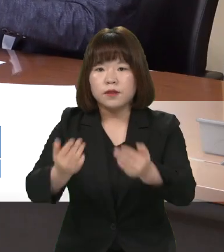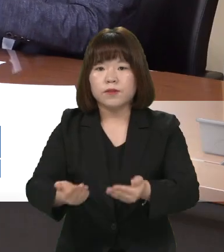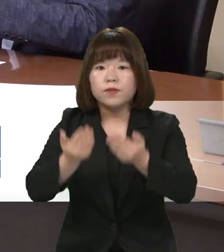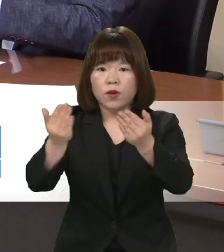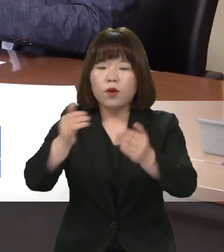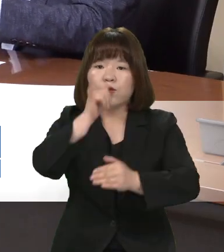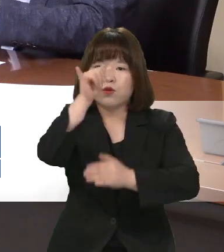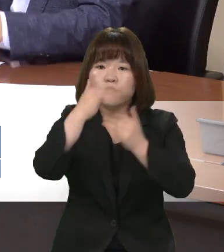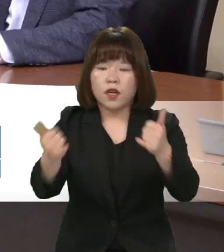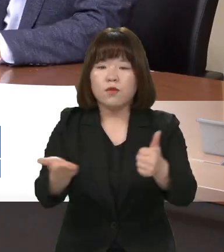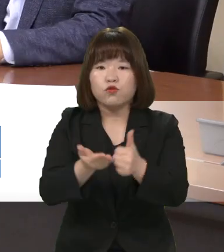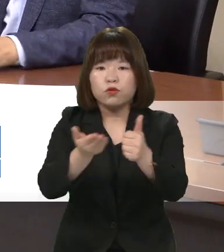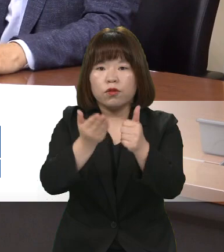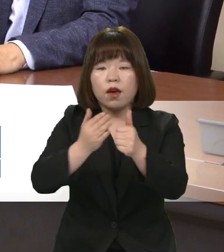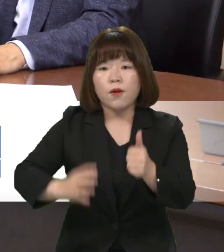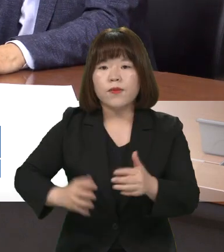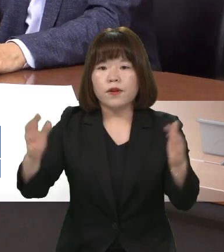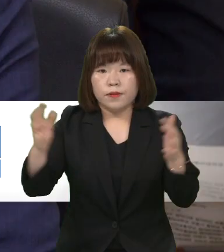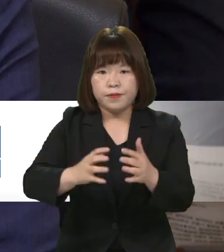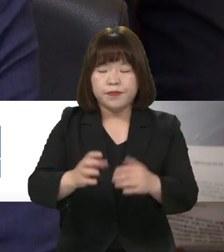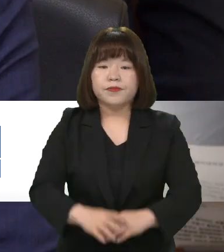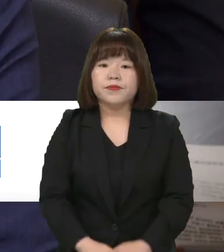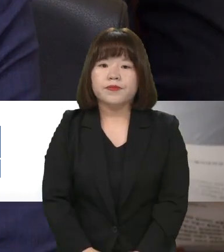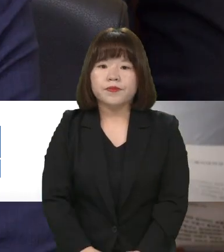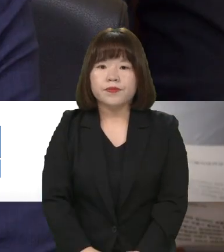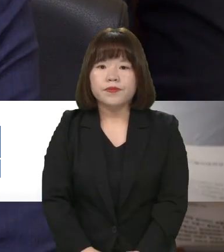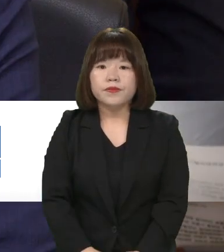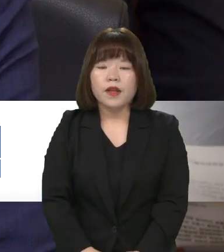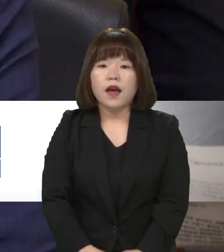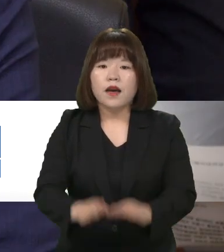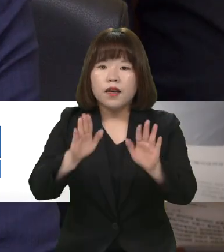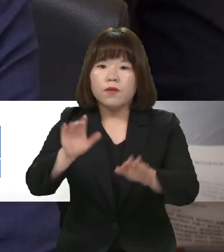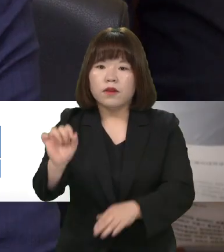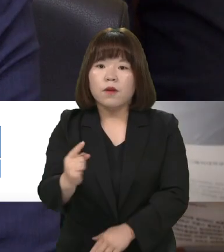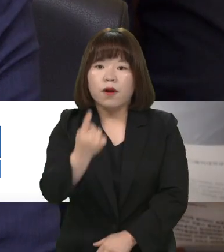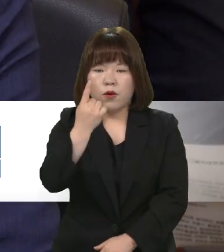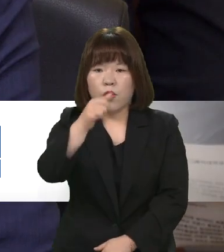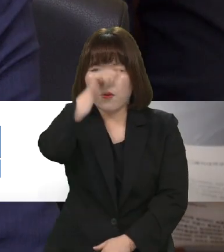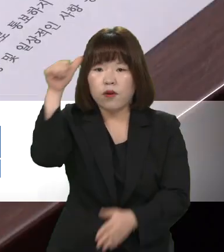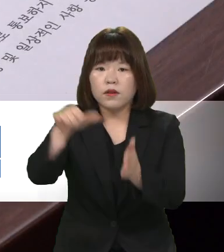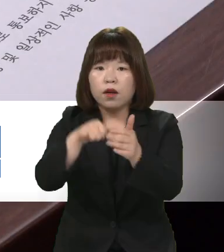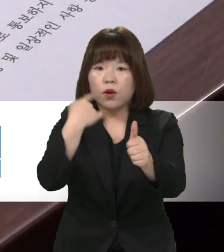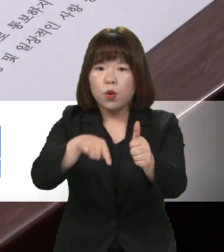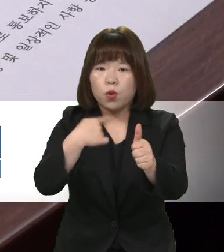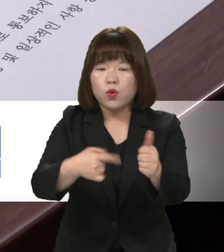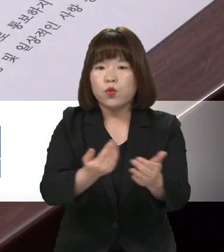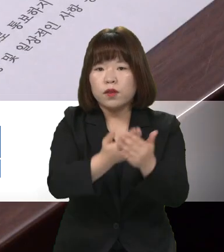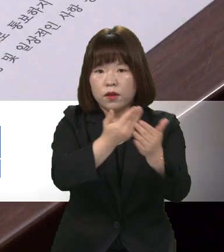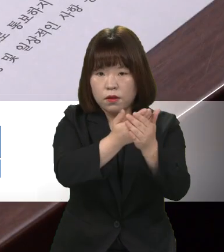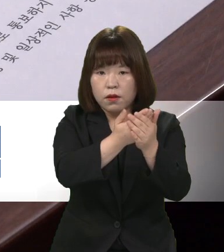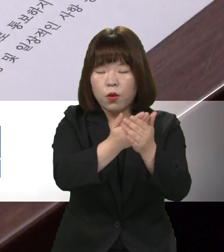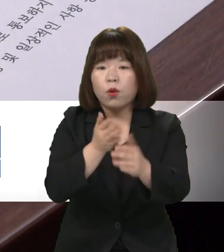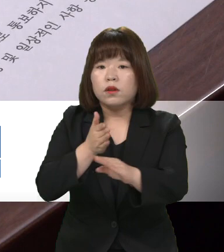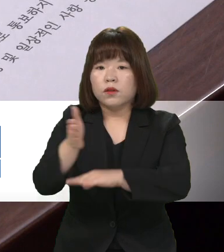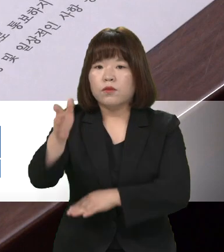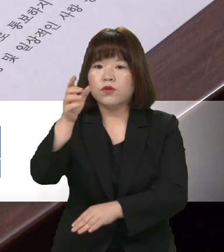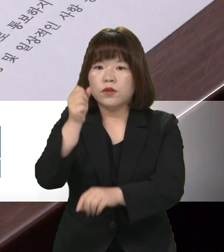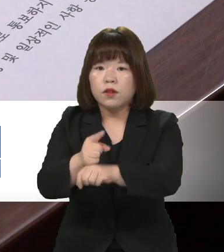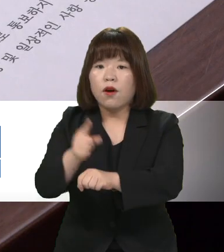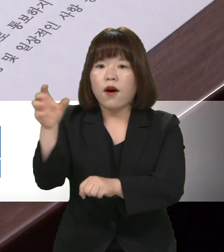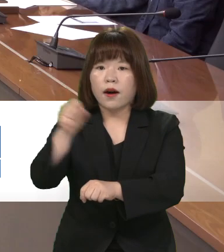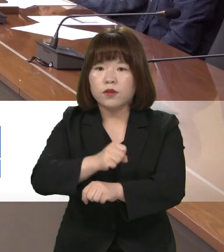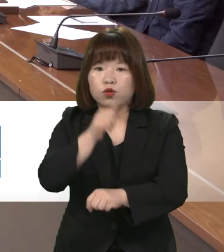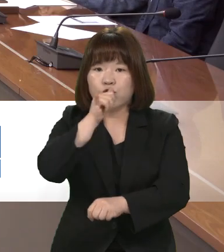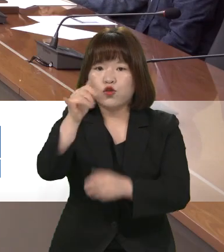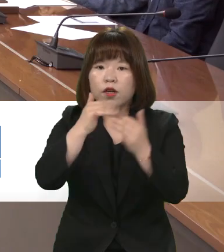우수 인재 육성에 협력하기로 했습니다 양 기관은 이번 협약으로 평생교육을 활성화 하고 전문성을 갖춘